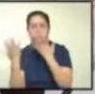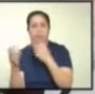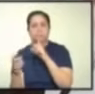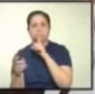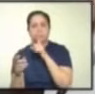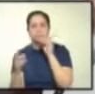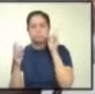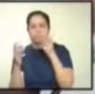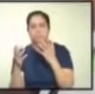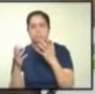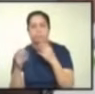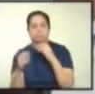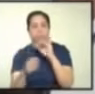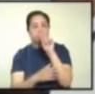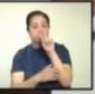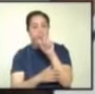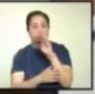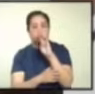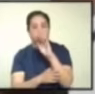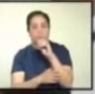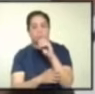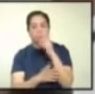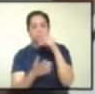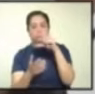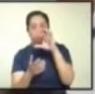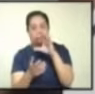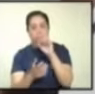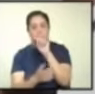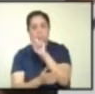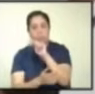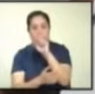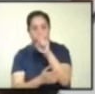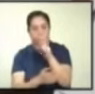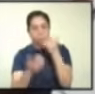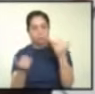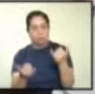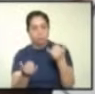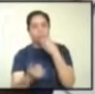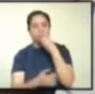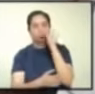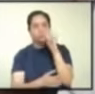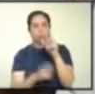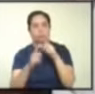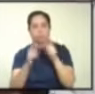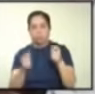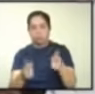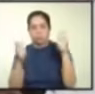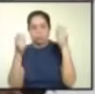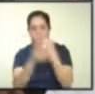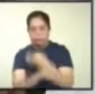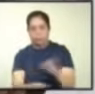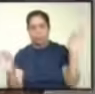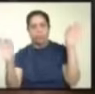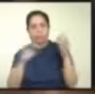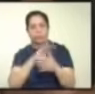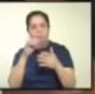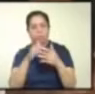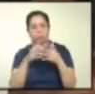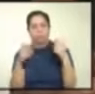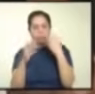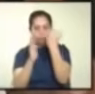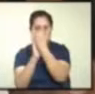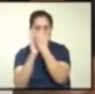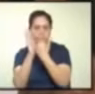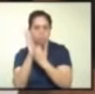krimen. The jail warden of Quezon City Jail Annex is hereby ordered to immediately release the